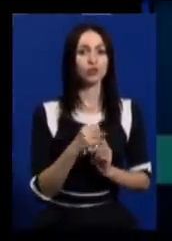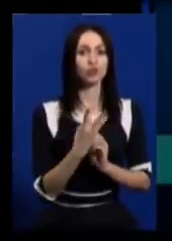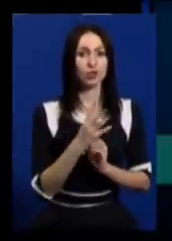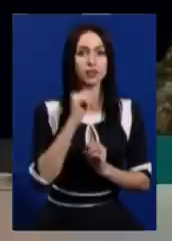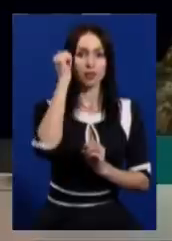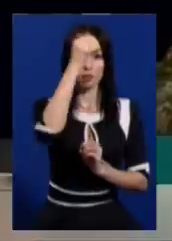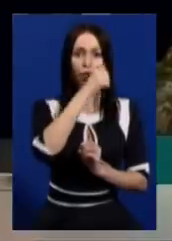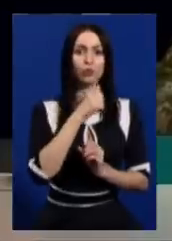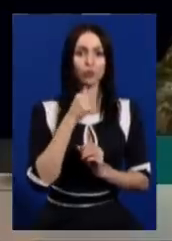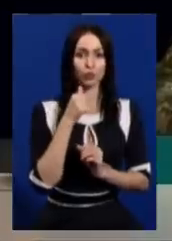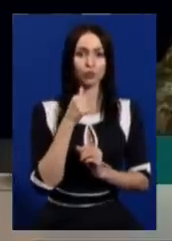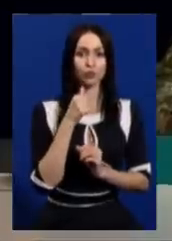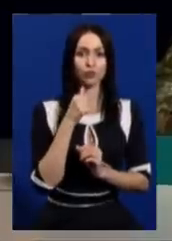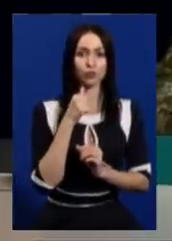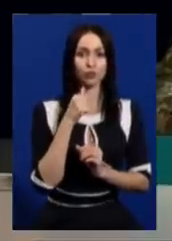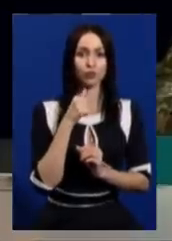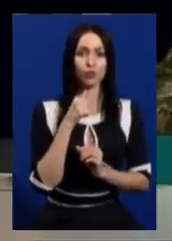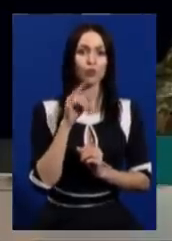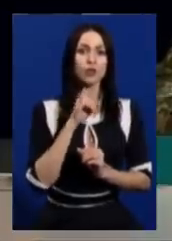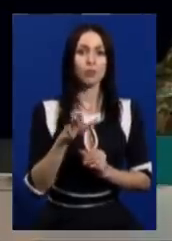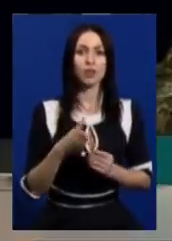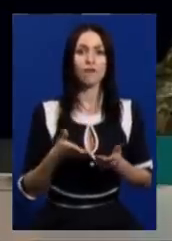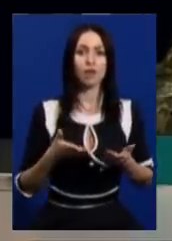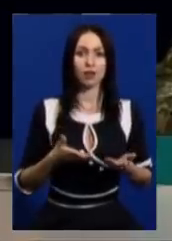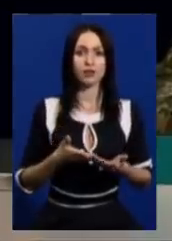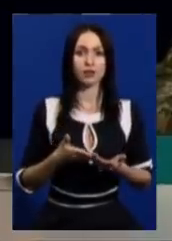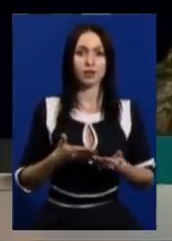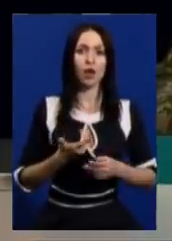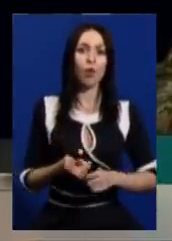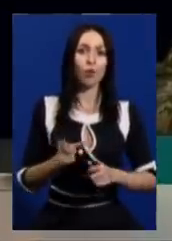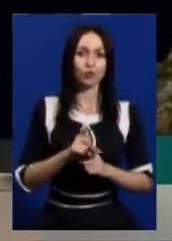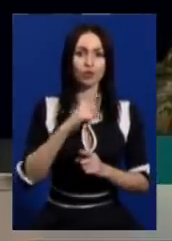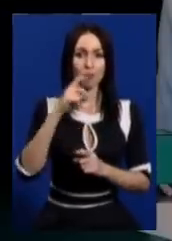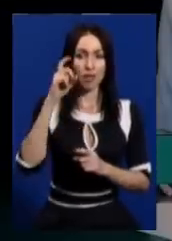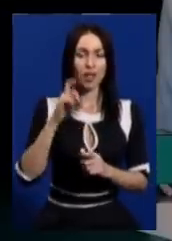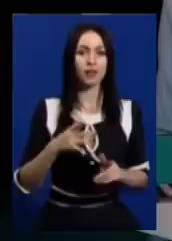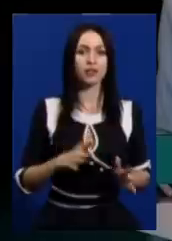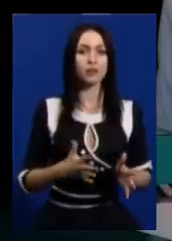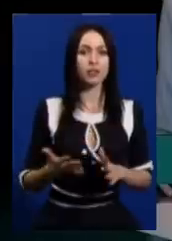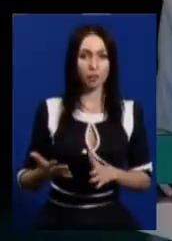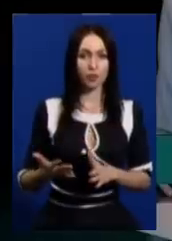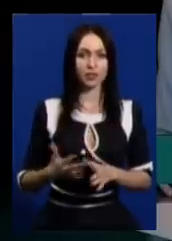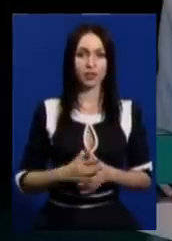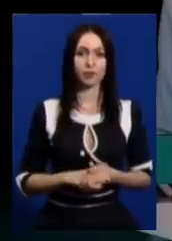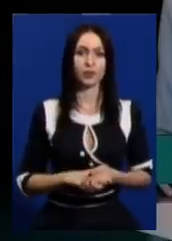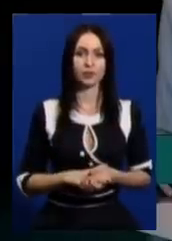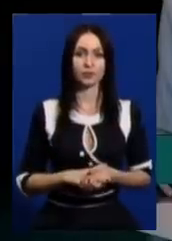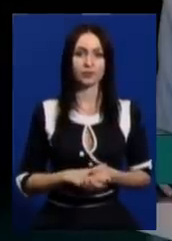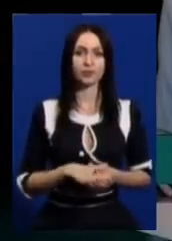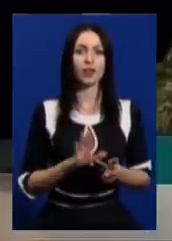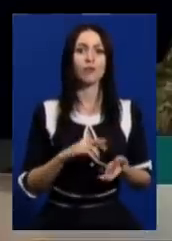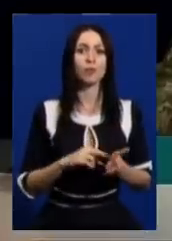2014 год, да, он ознаменовался очень неприятными событиями в